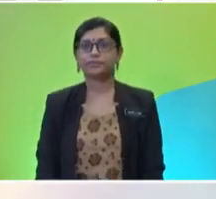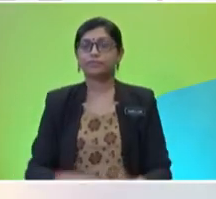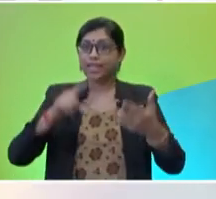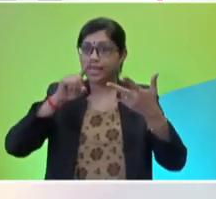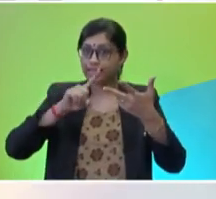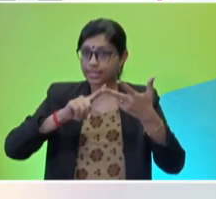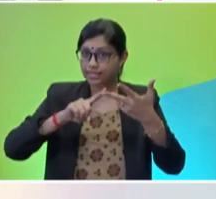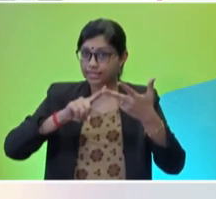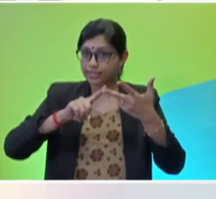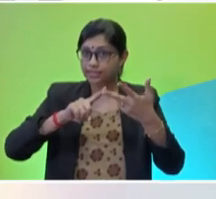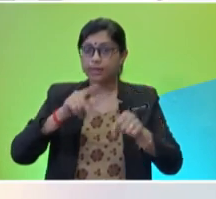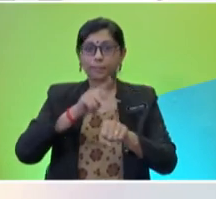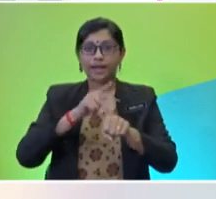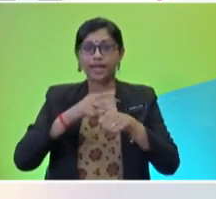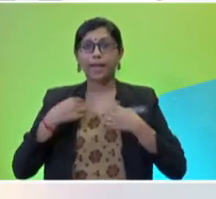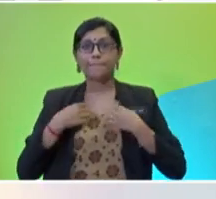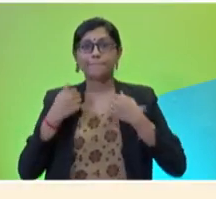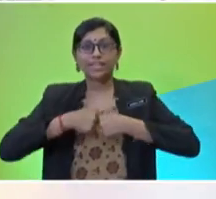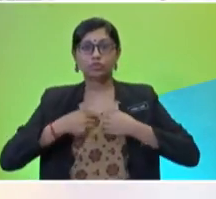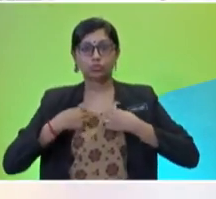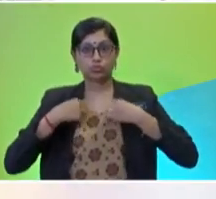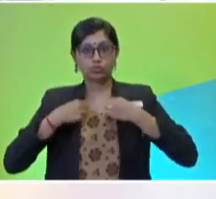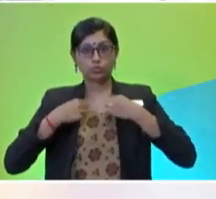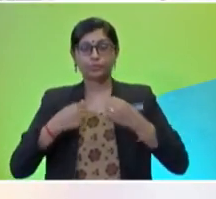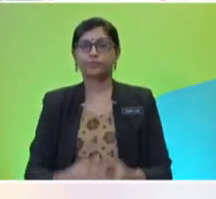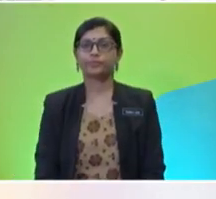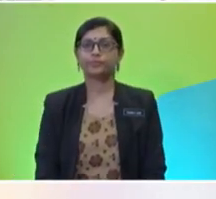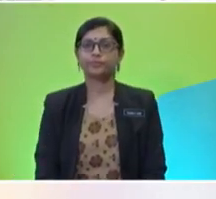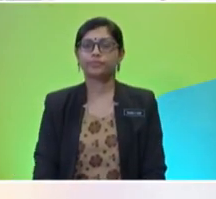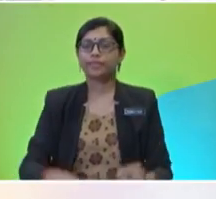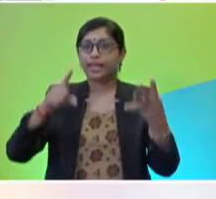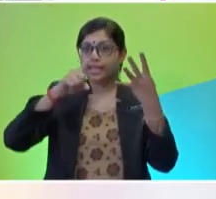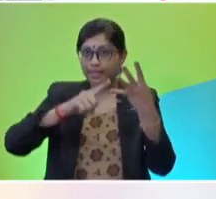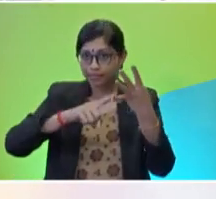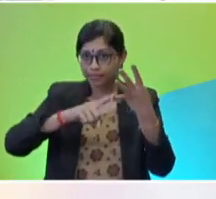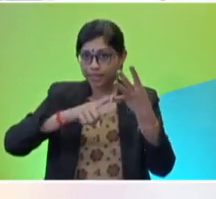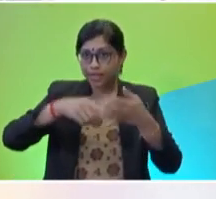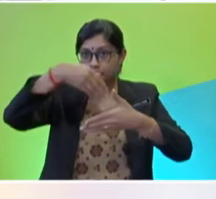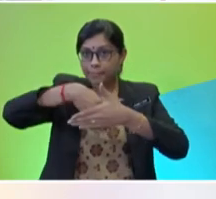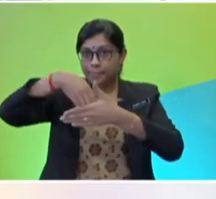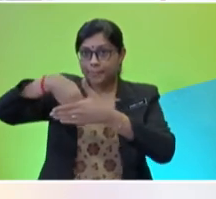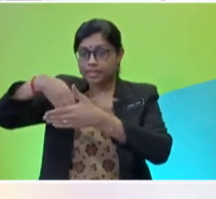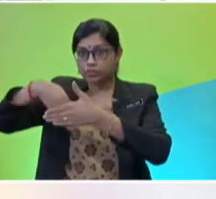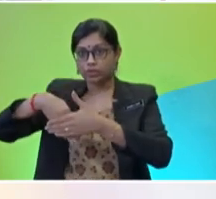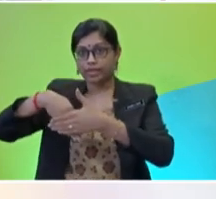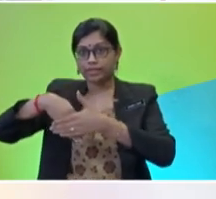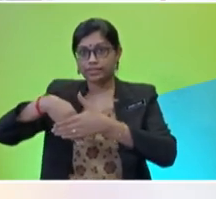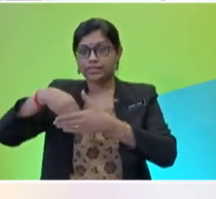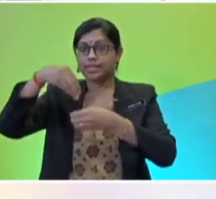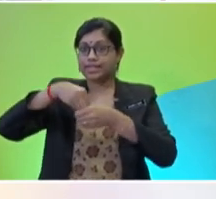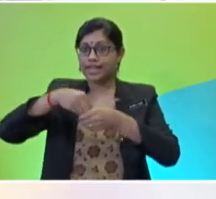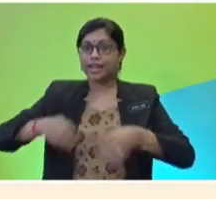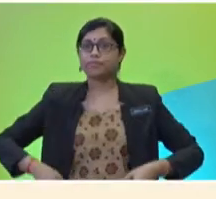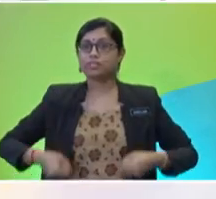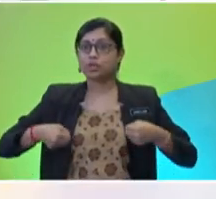ketiga, memakai baju. Langkah keempat, masukkan baju sukan ke dalam seluar dengan